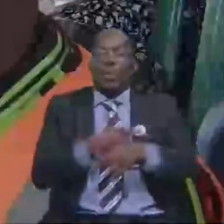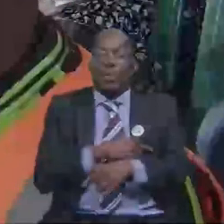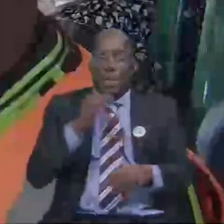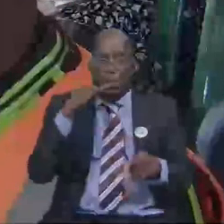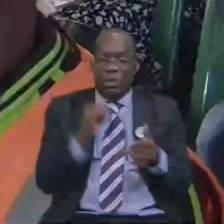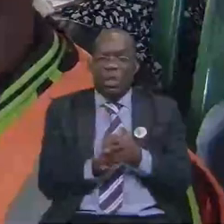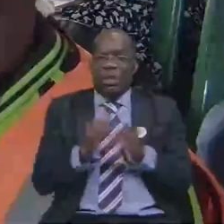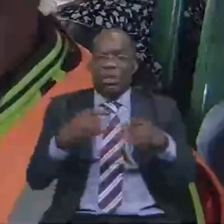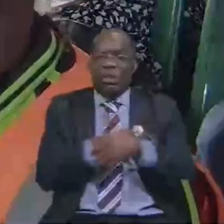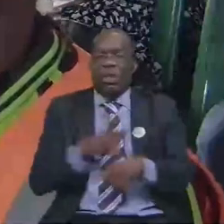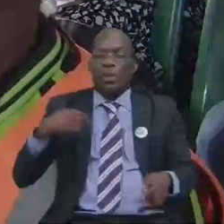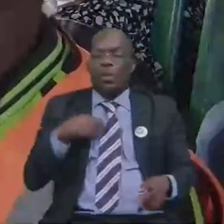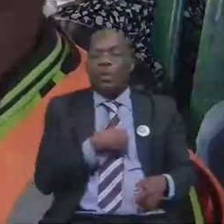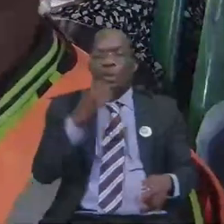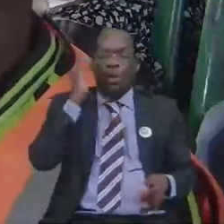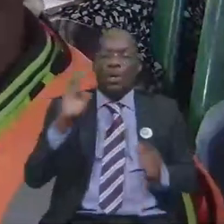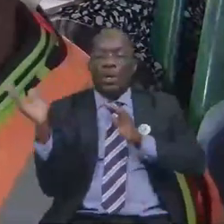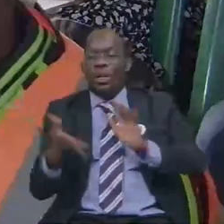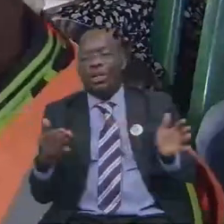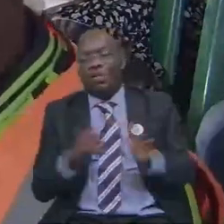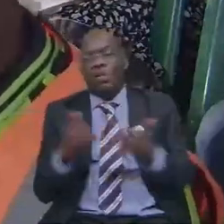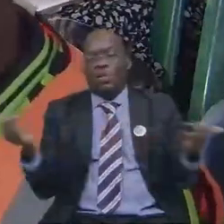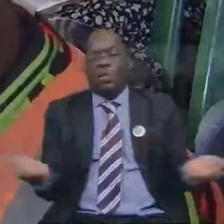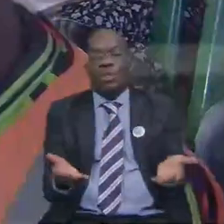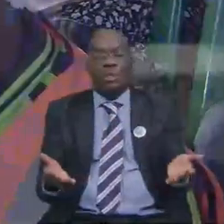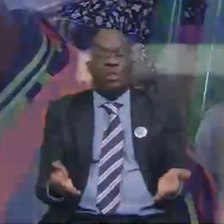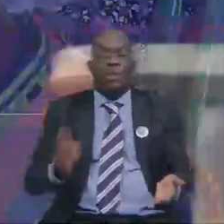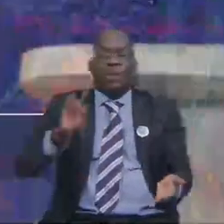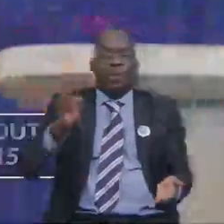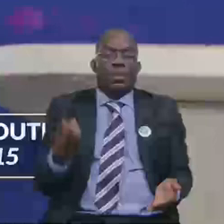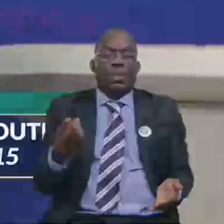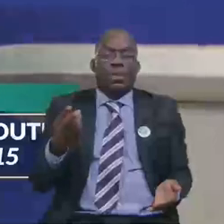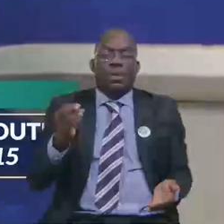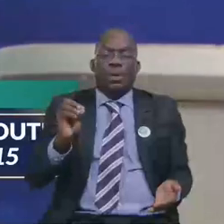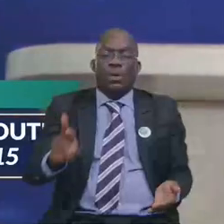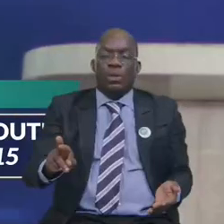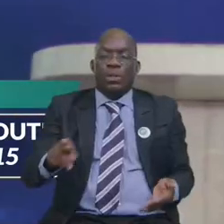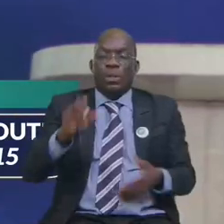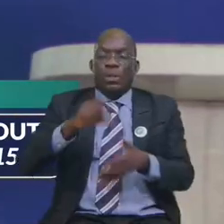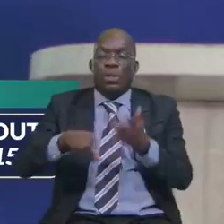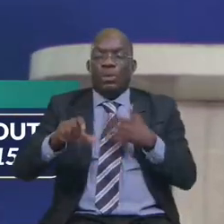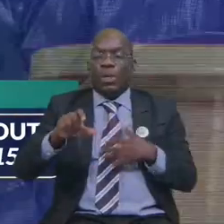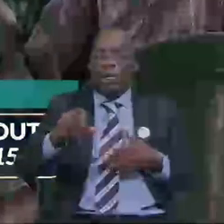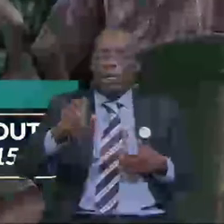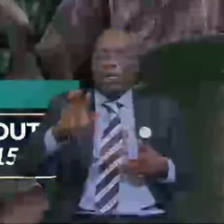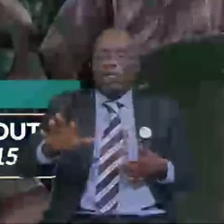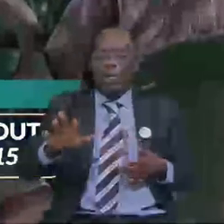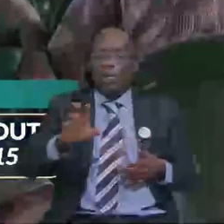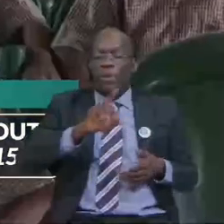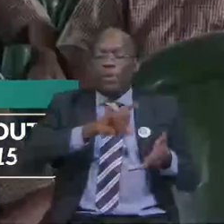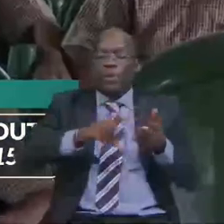ici en deuxième Corentin chapitre 5 verset 17 de Corentin chapitre